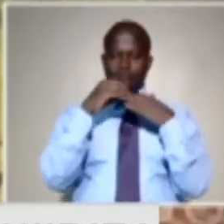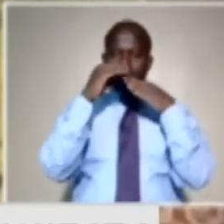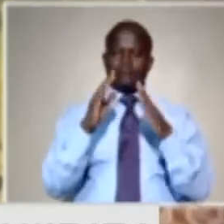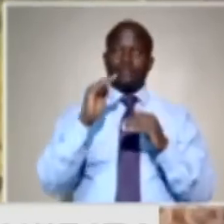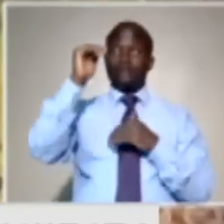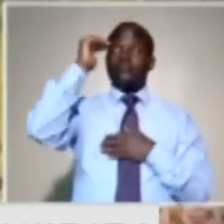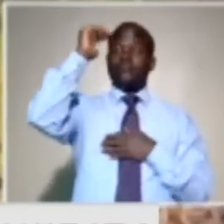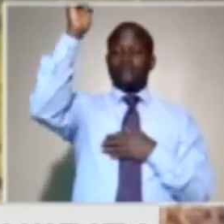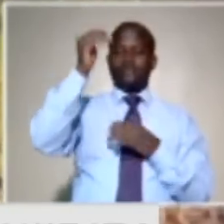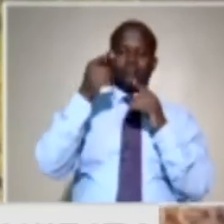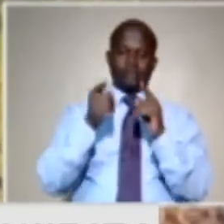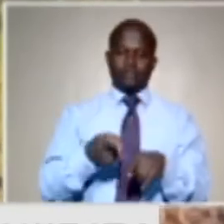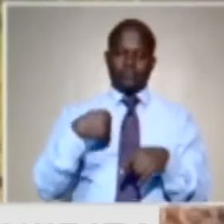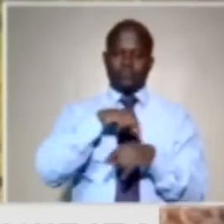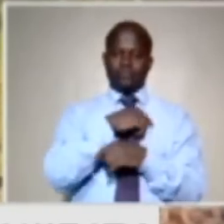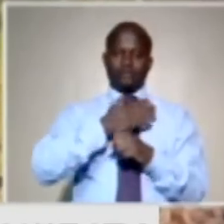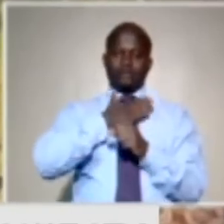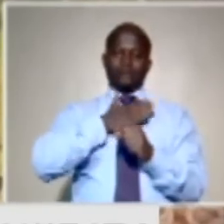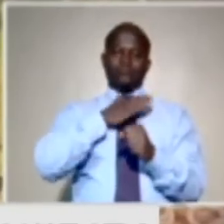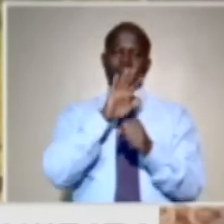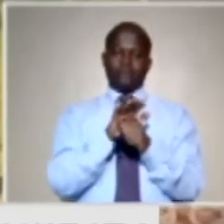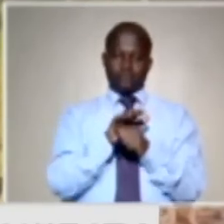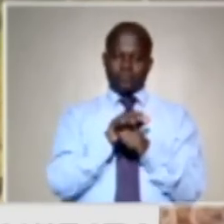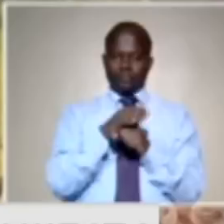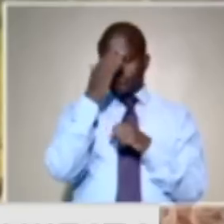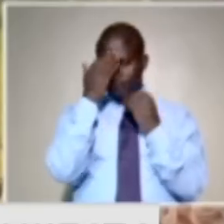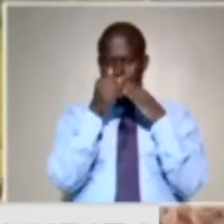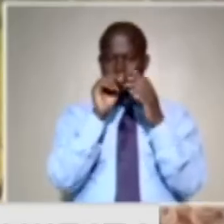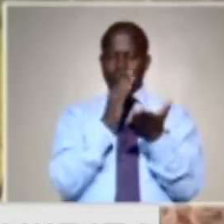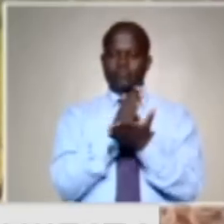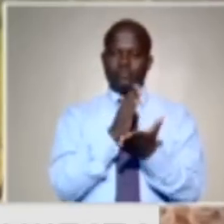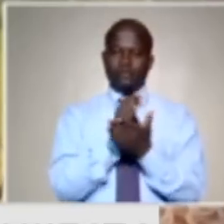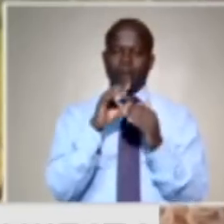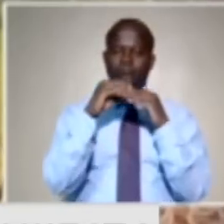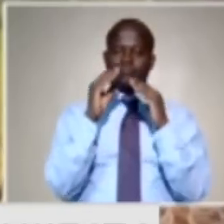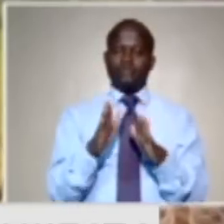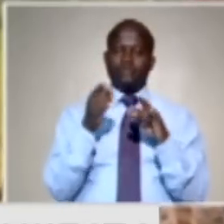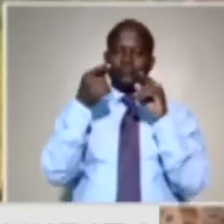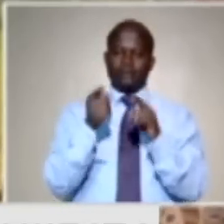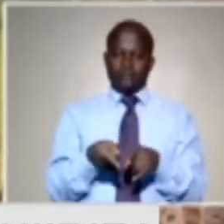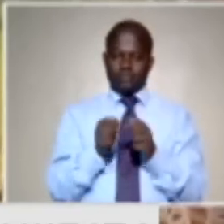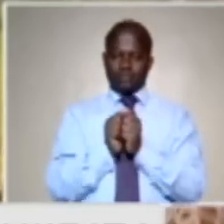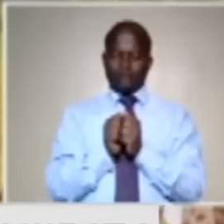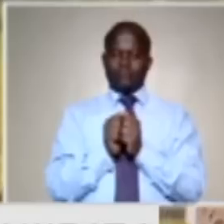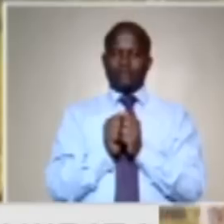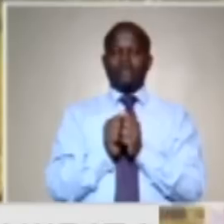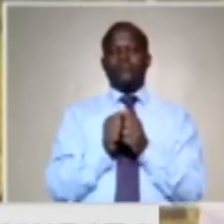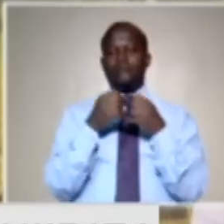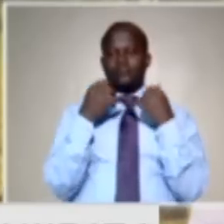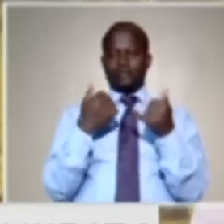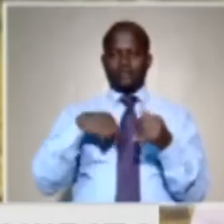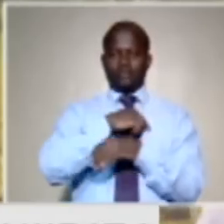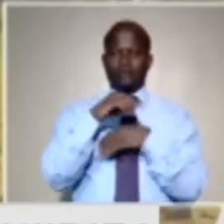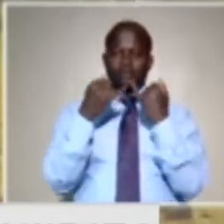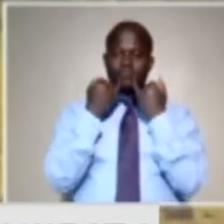butugezeho turishimye cyane kuko rwose abayobozi batugezeho none batubwiye